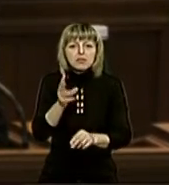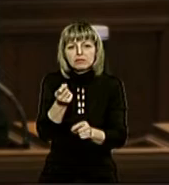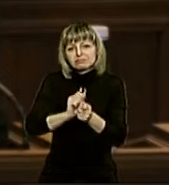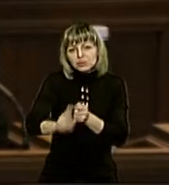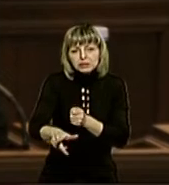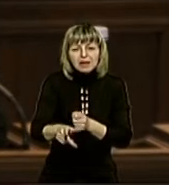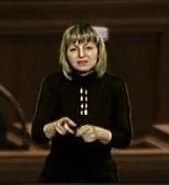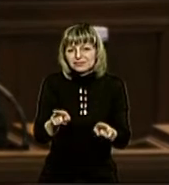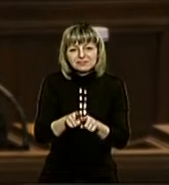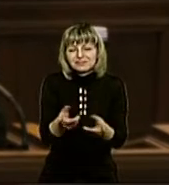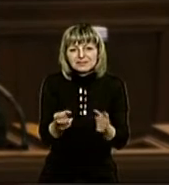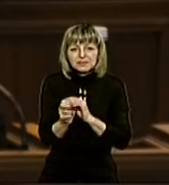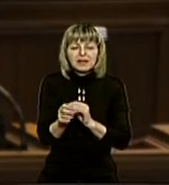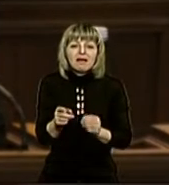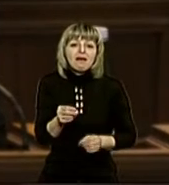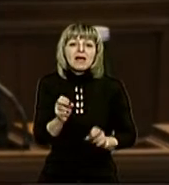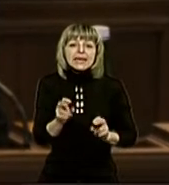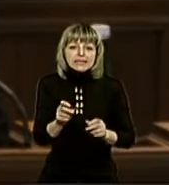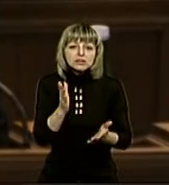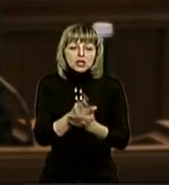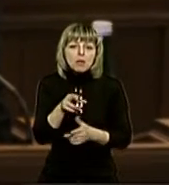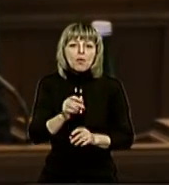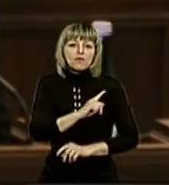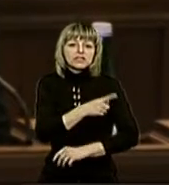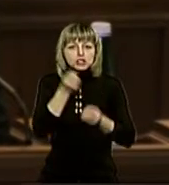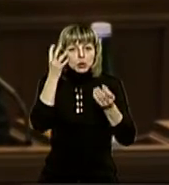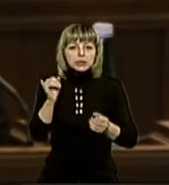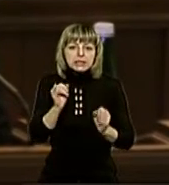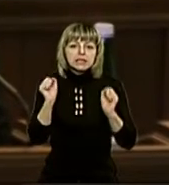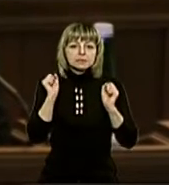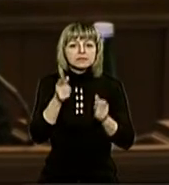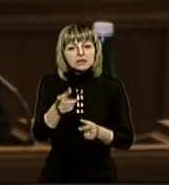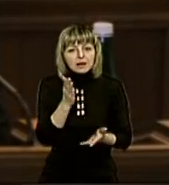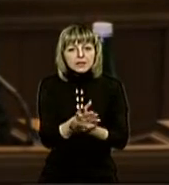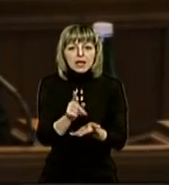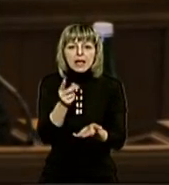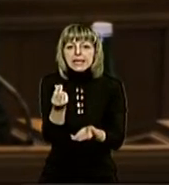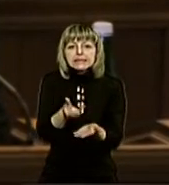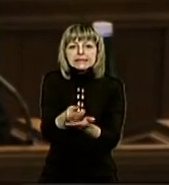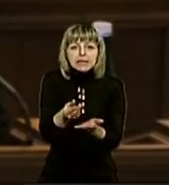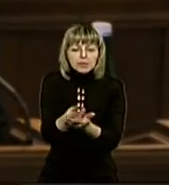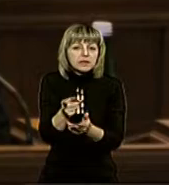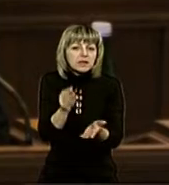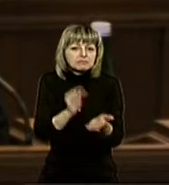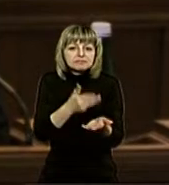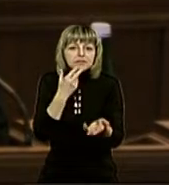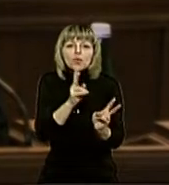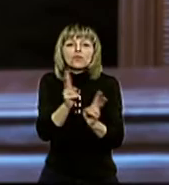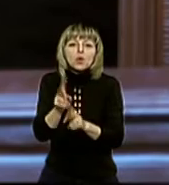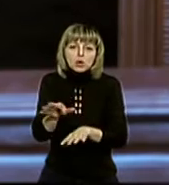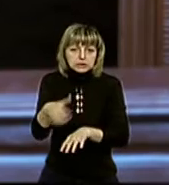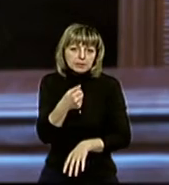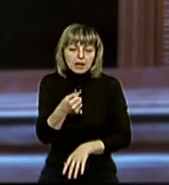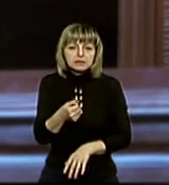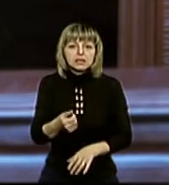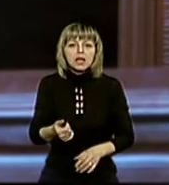давати. Ризики є по фізичній культурі спорту. Там є стипендії, і я не знаю, з кого знімається. Тут не написано, з кого саме знімається.